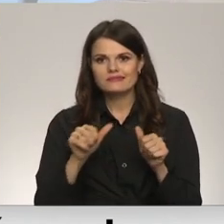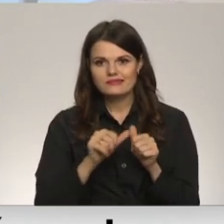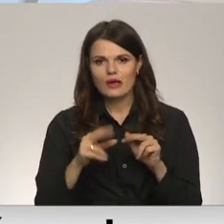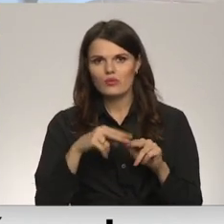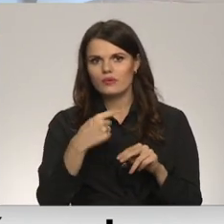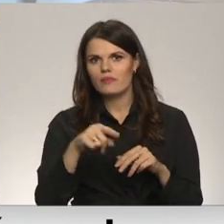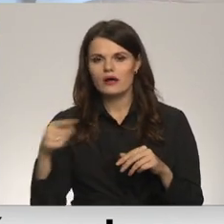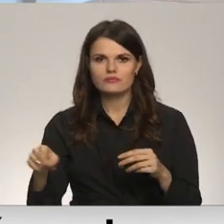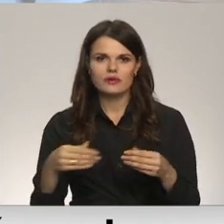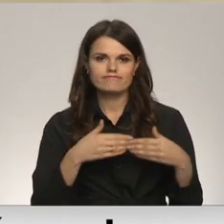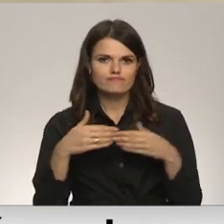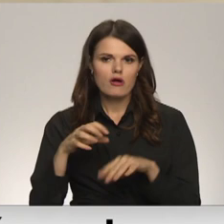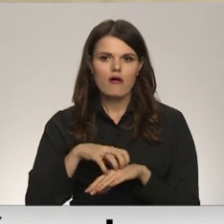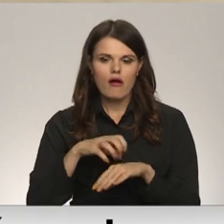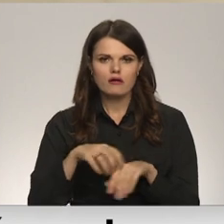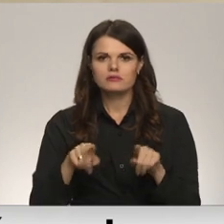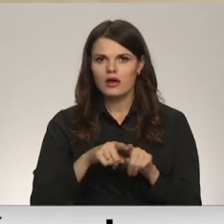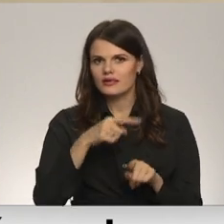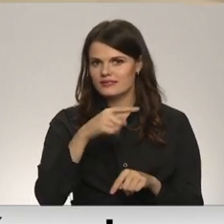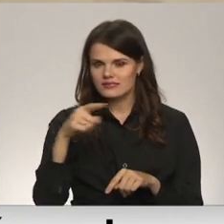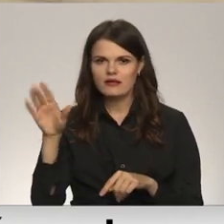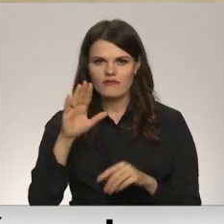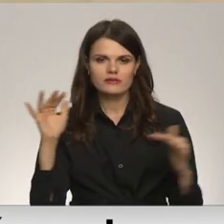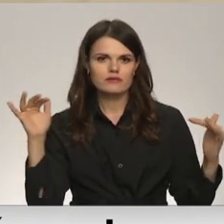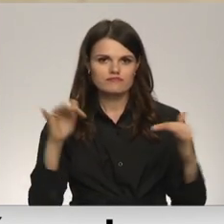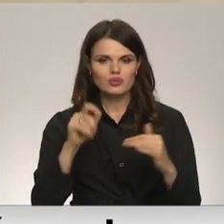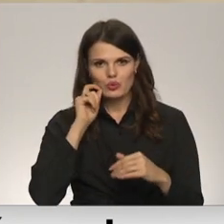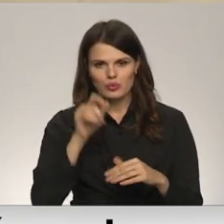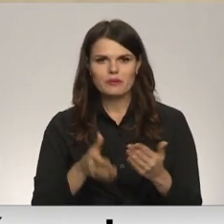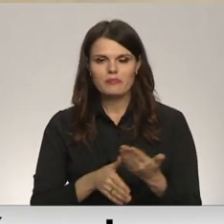sagādu. Piebildīšu, ka ārsti arī no citām valstīm dodas uz Ukrainu, lai ārstētu karā ievainotos.